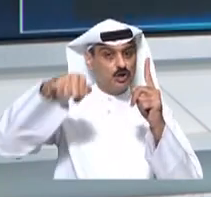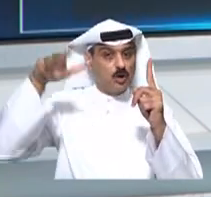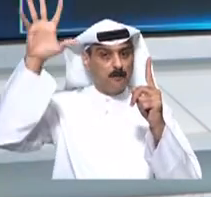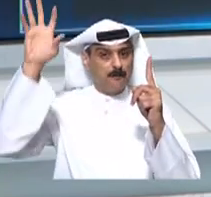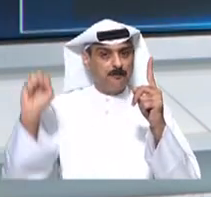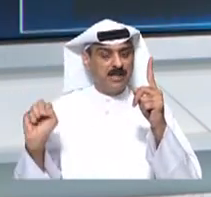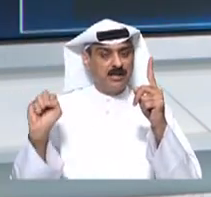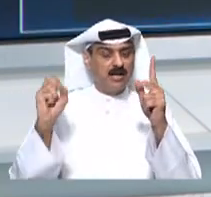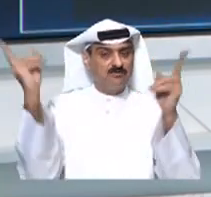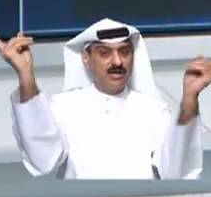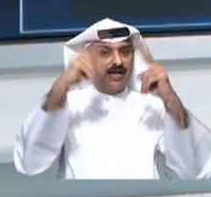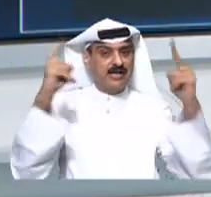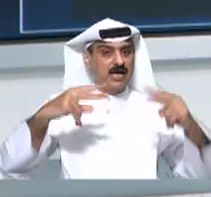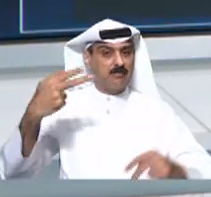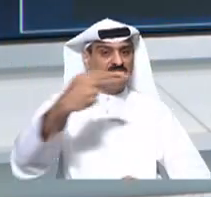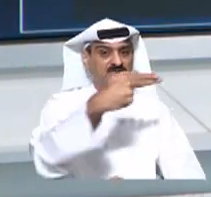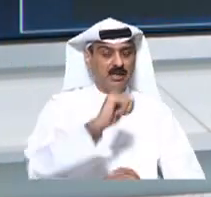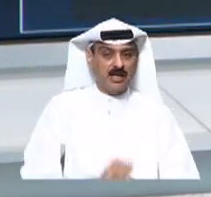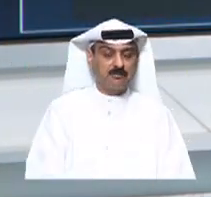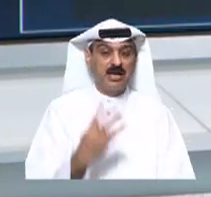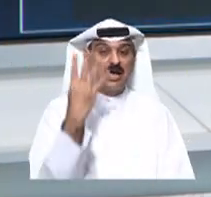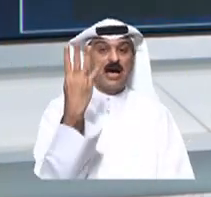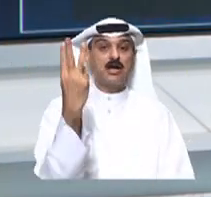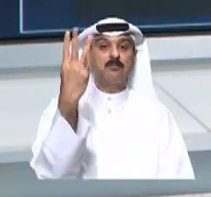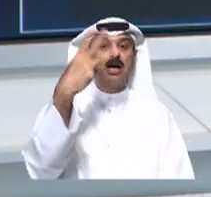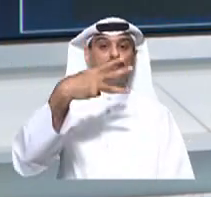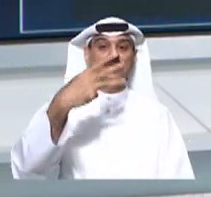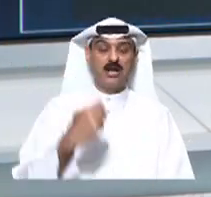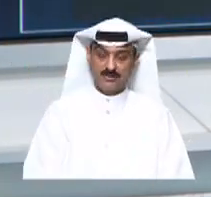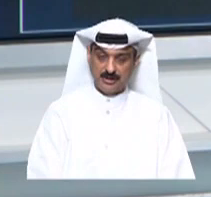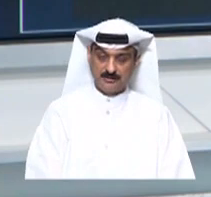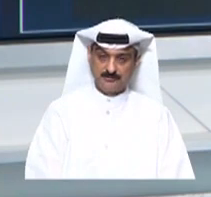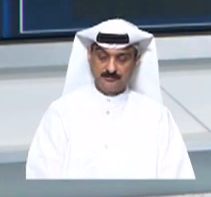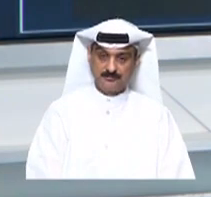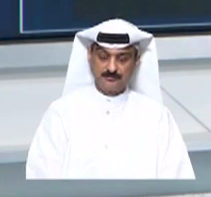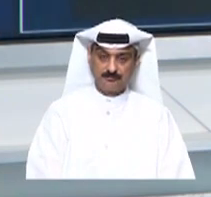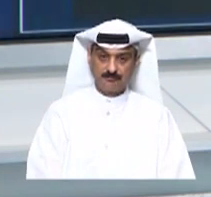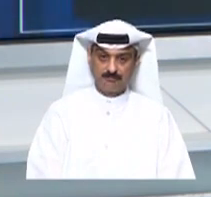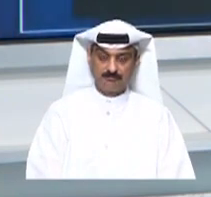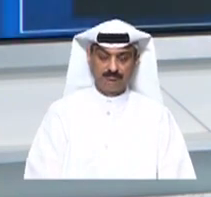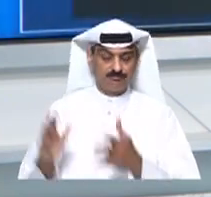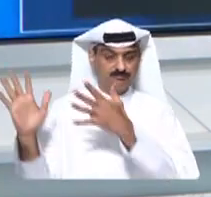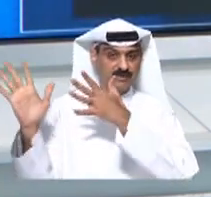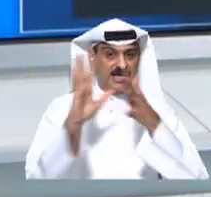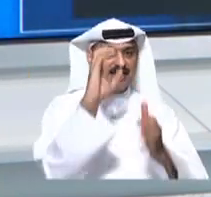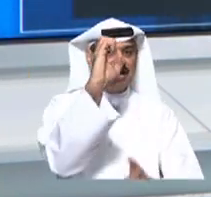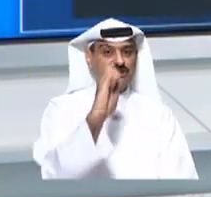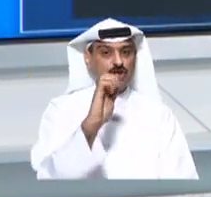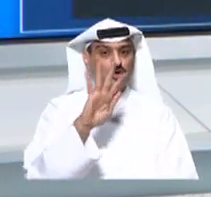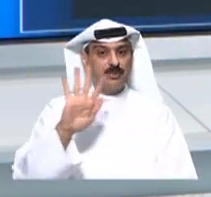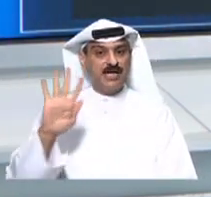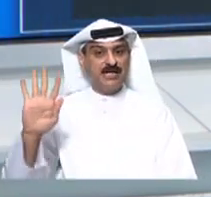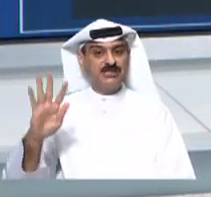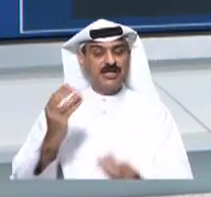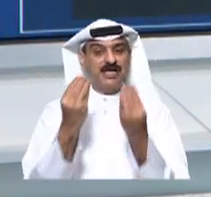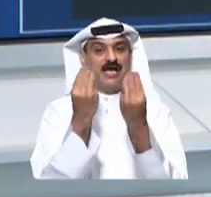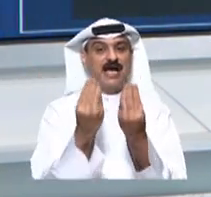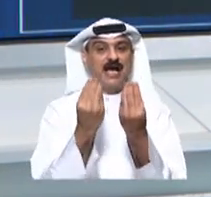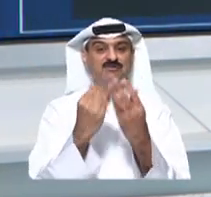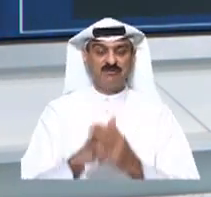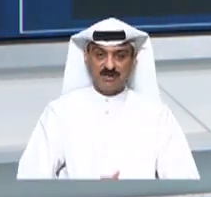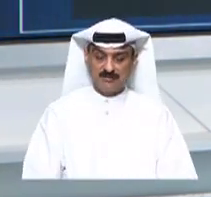في منطقتي شقاي والسالمي 34 درجة مئوية. الرياح جنوبية شرقية خفيفة إلى معتدلة